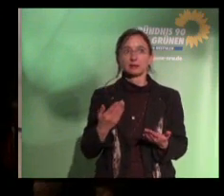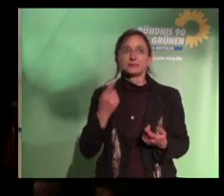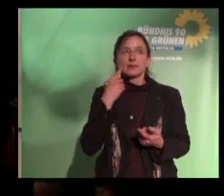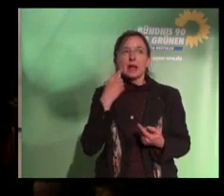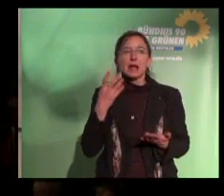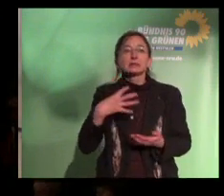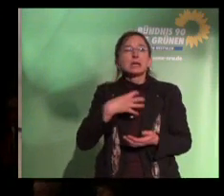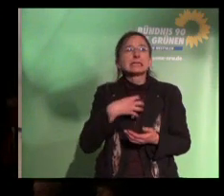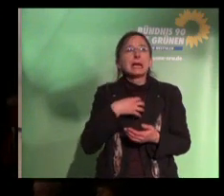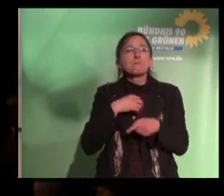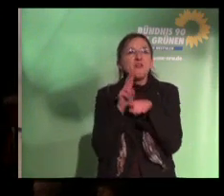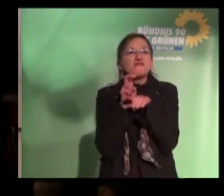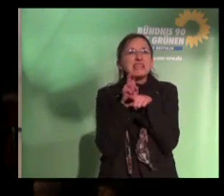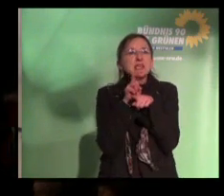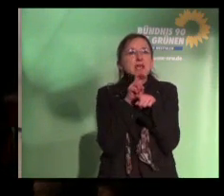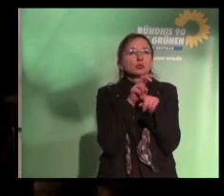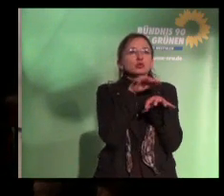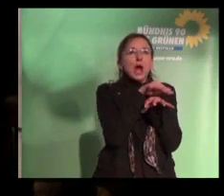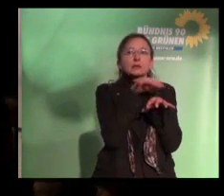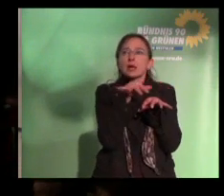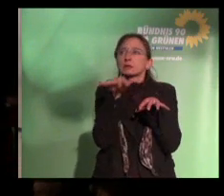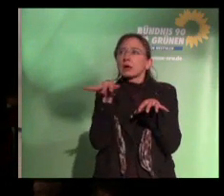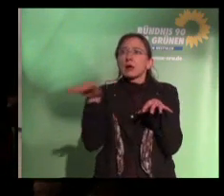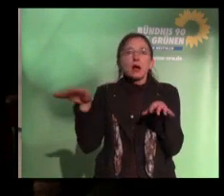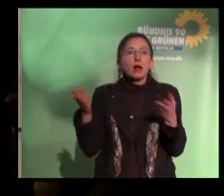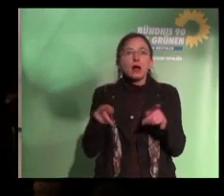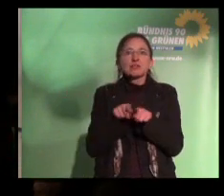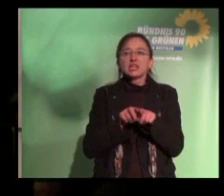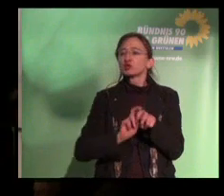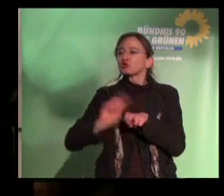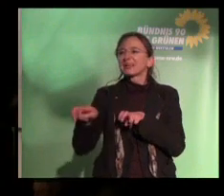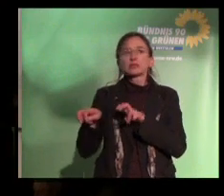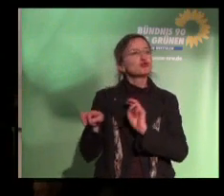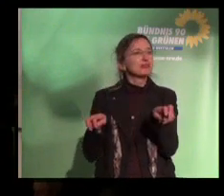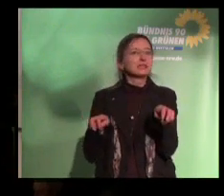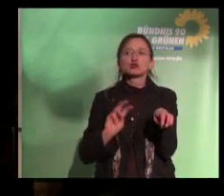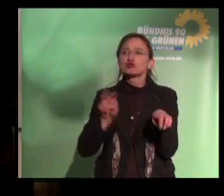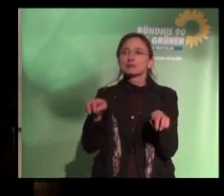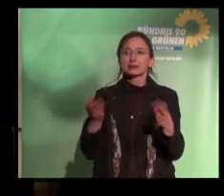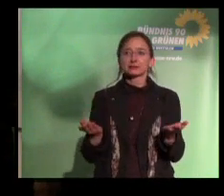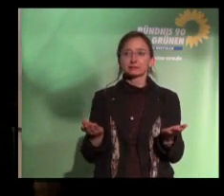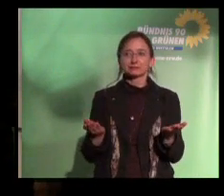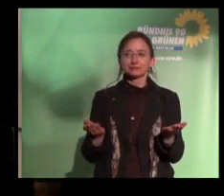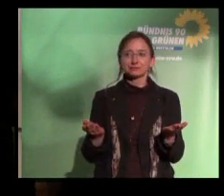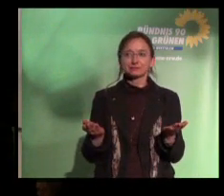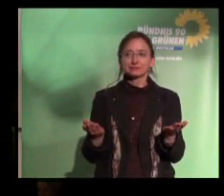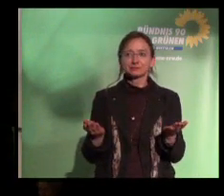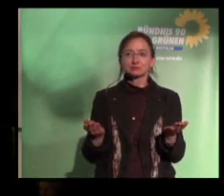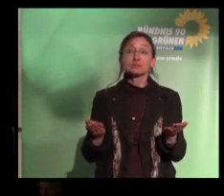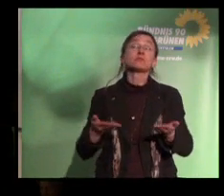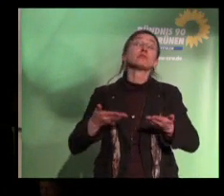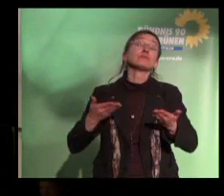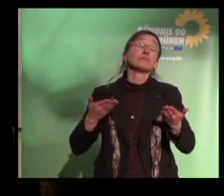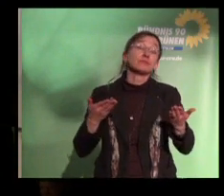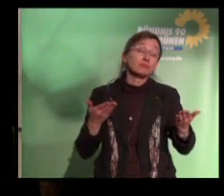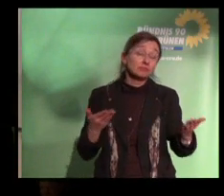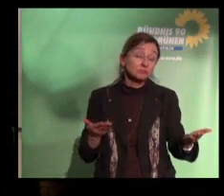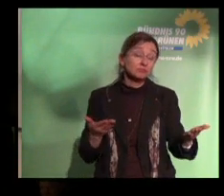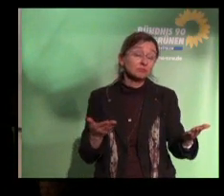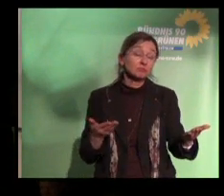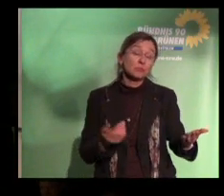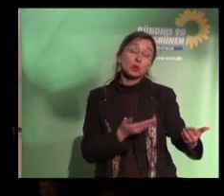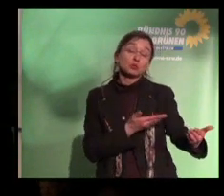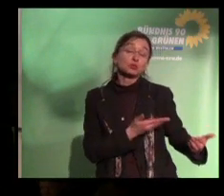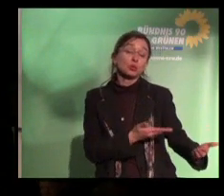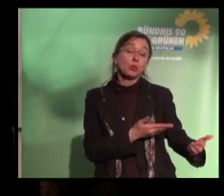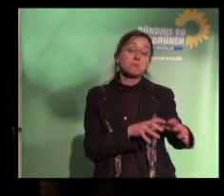Ne? Überall. Also man springt ja von einem zum anderen. Springen diese Viren. Ja? So, und da ist eigentlich die Massentierhaltung,